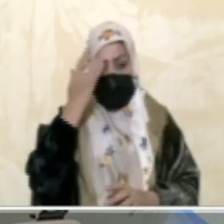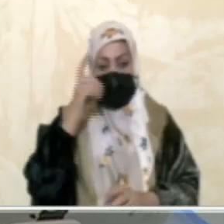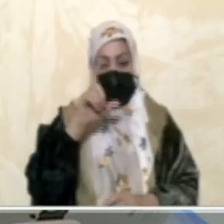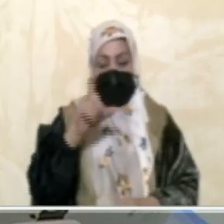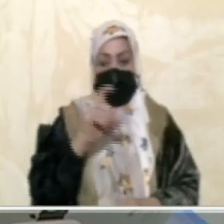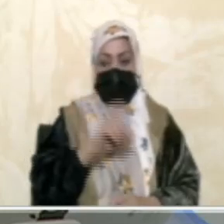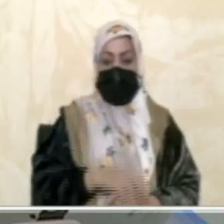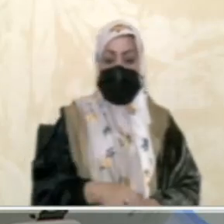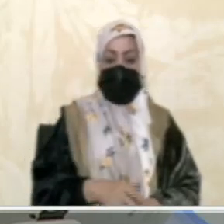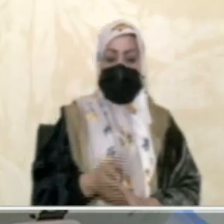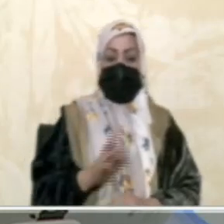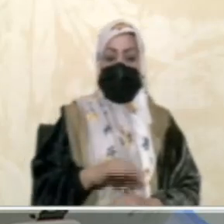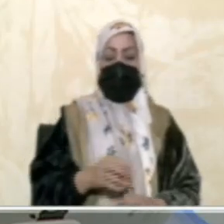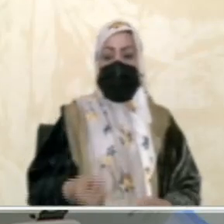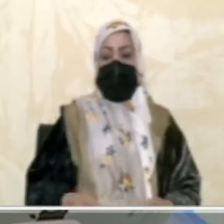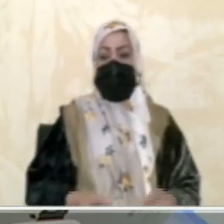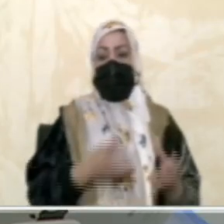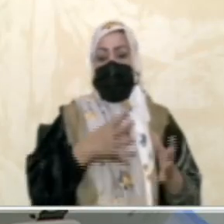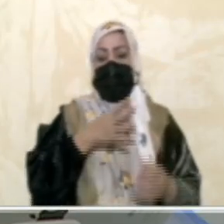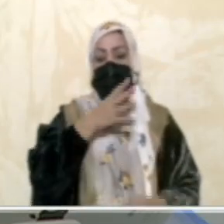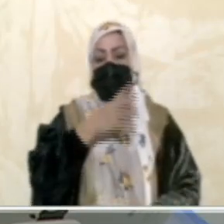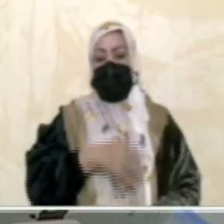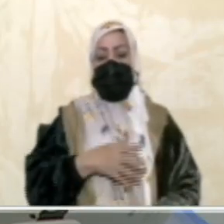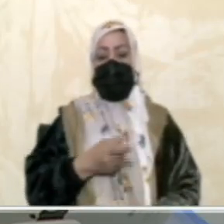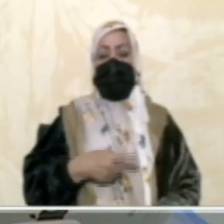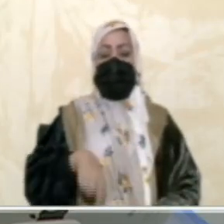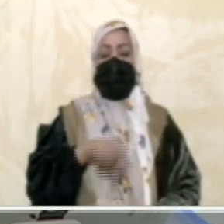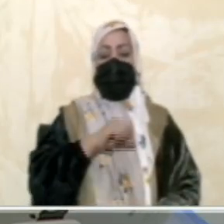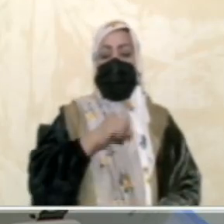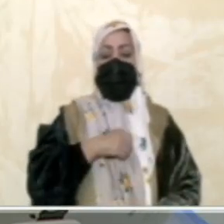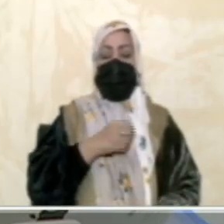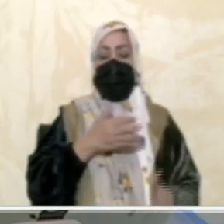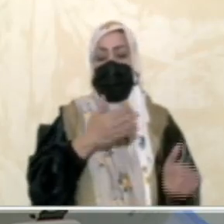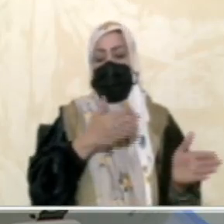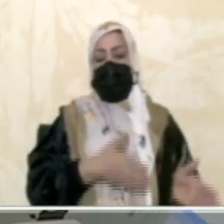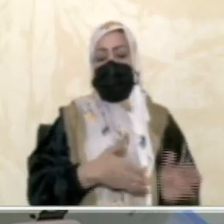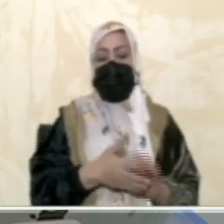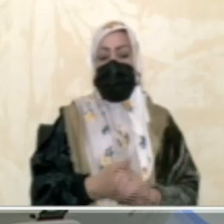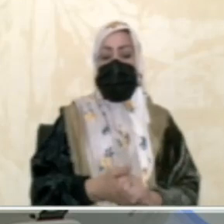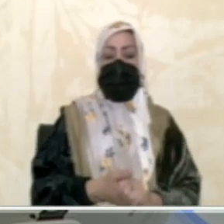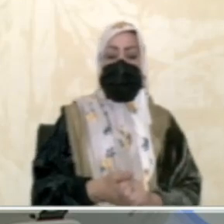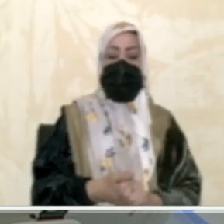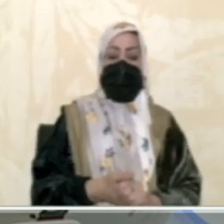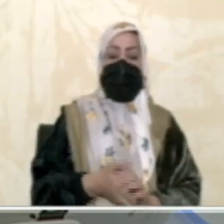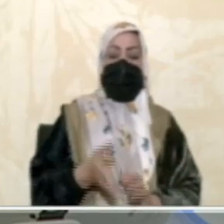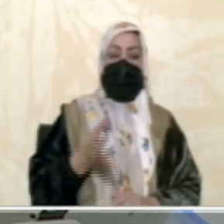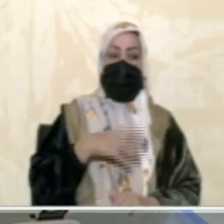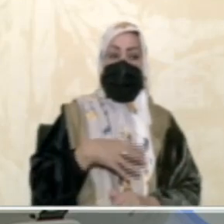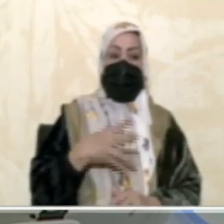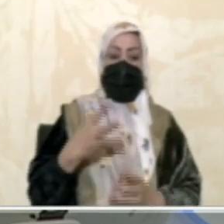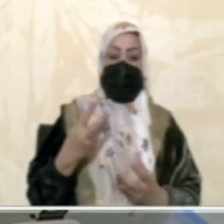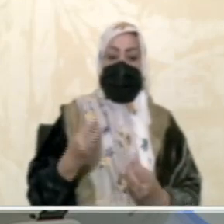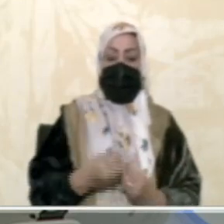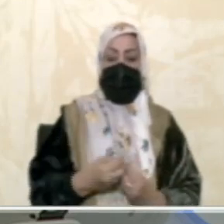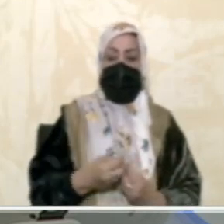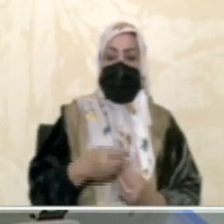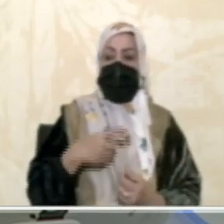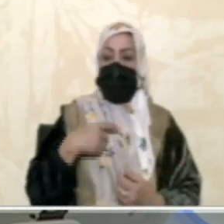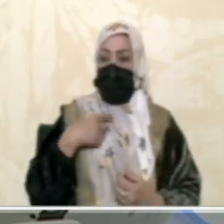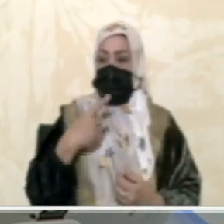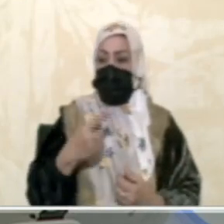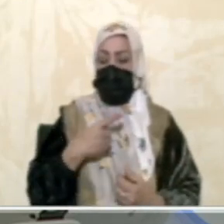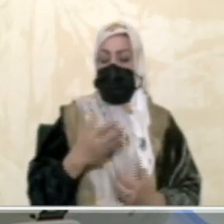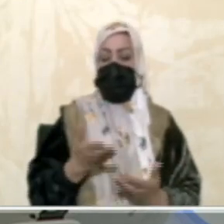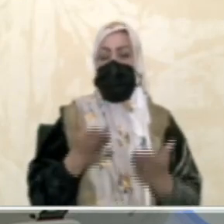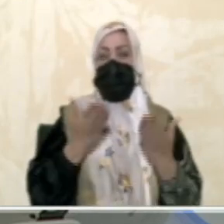وعلماء اهل السنه ولكنهم يتركون القريب الذي هو احق بالنعي وخاصه في هذه البلاد التي ظلم